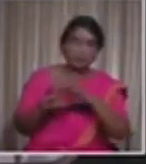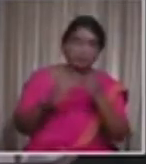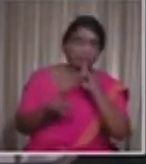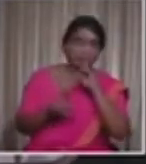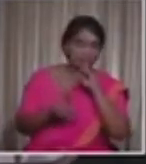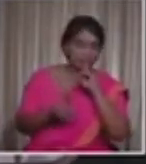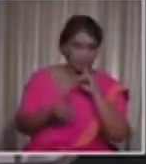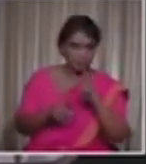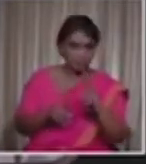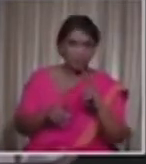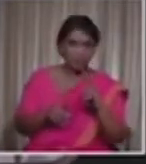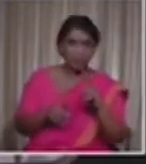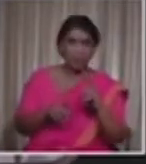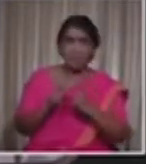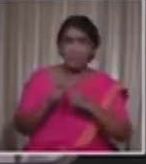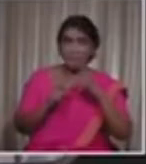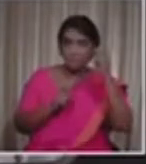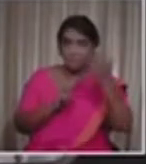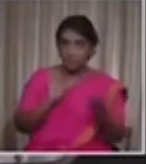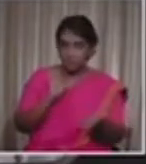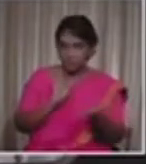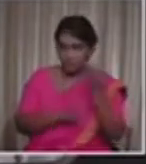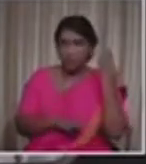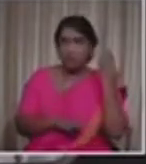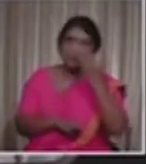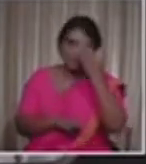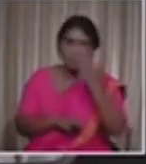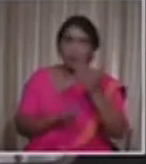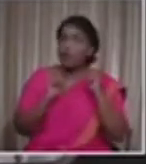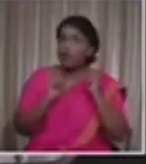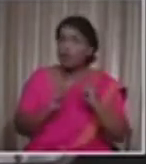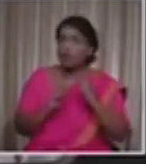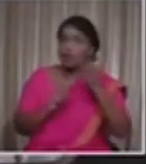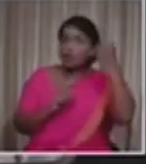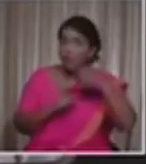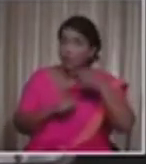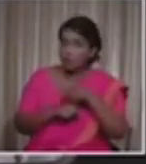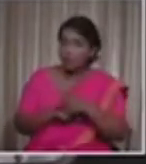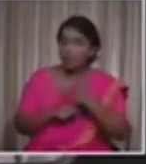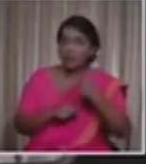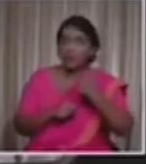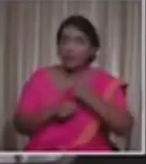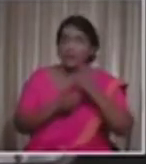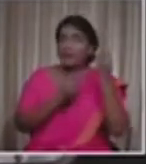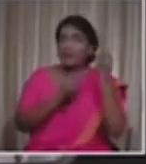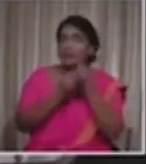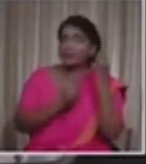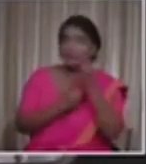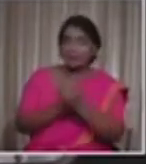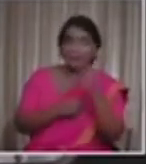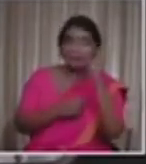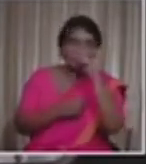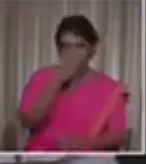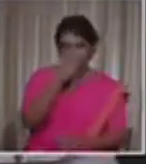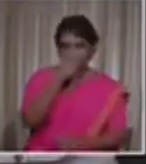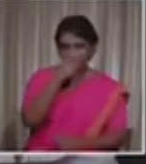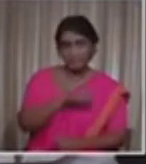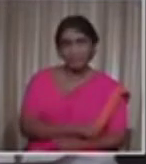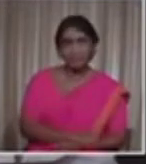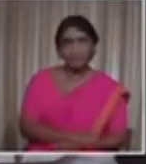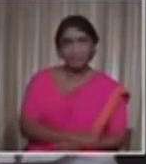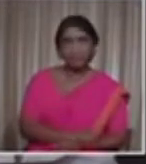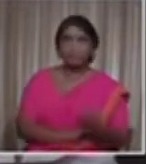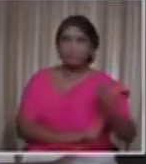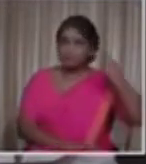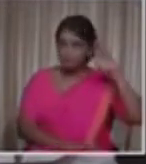නම් මේ ගෙව්වේ මිල වැඩි කියලා කරුණාකරලා කොහොමද ඒ දිනේට අපි ගෑස් ලබා දෙන්නේ කියලා මාස 3කට කියනවා. ඊයේ